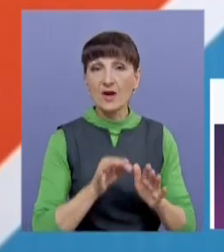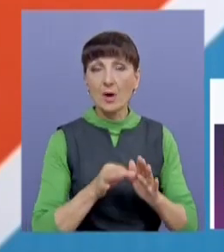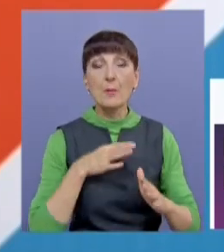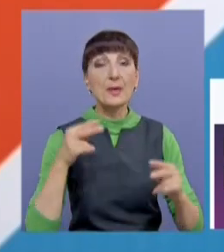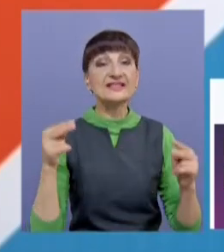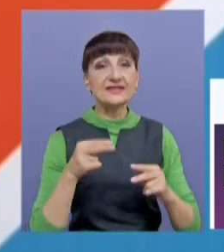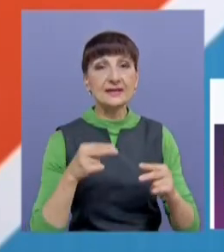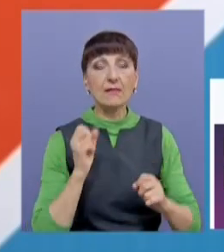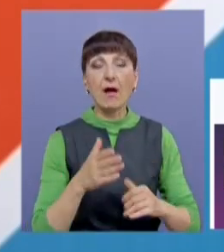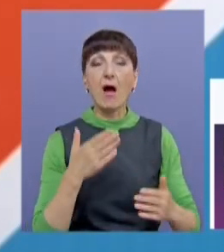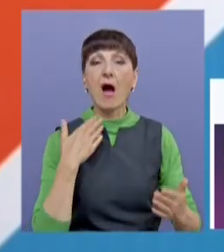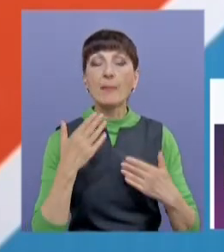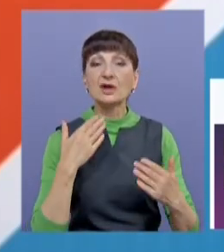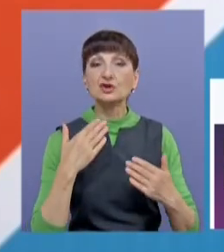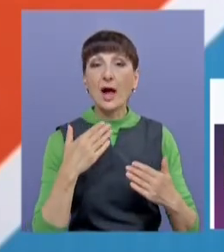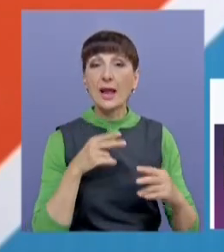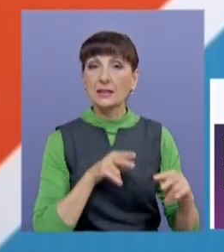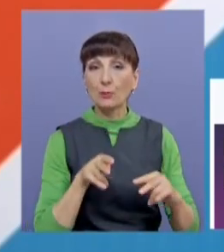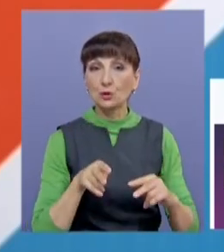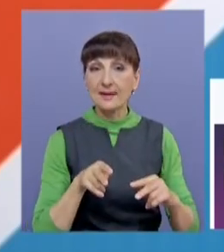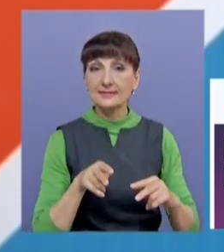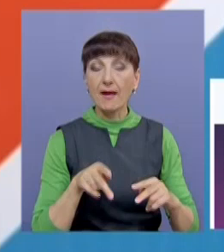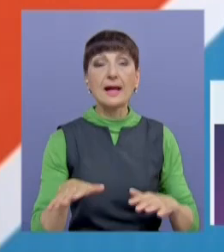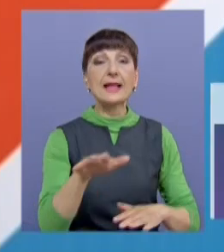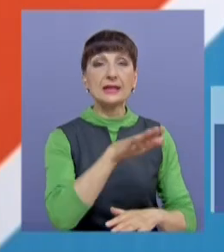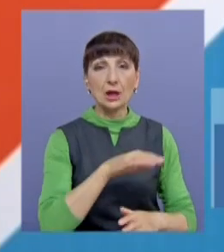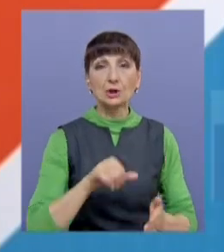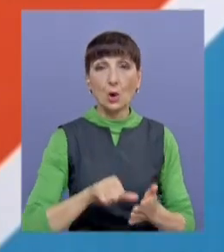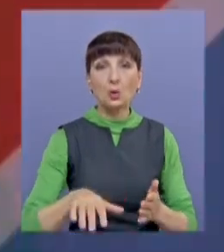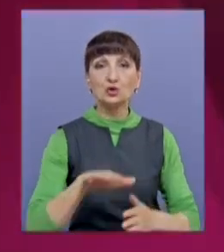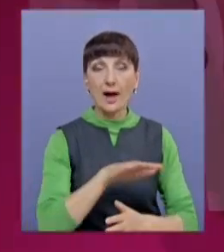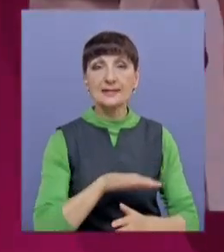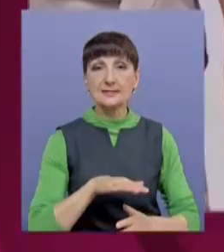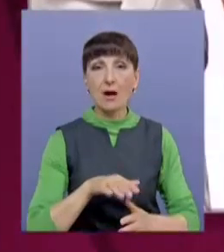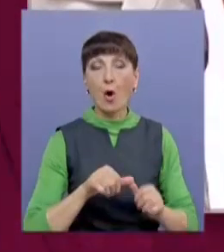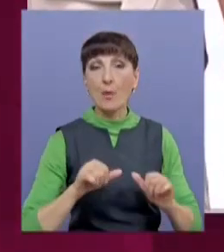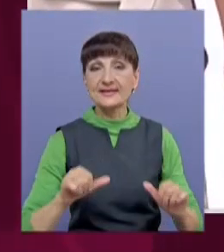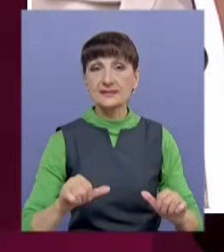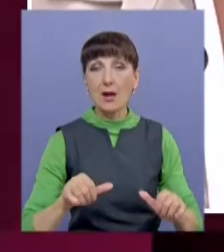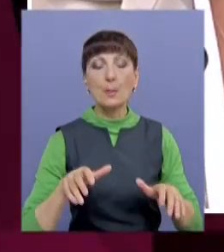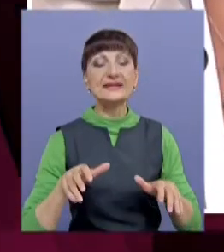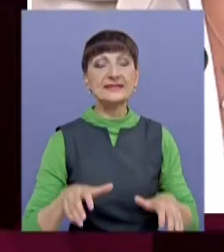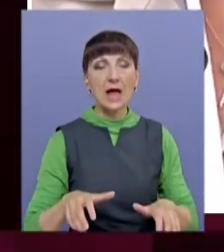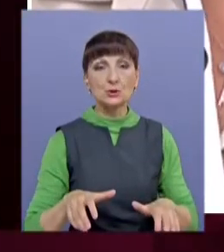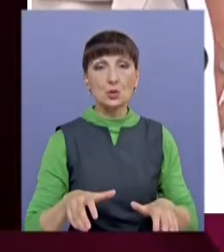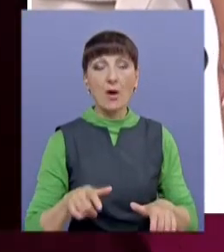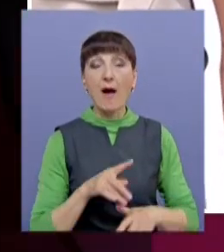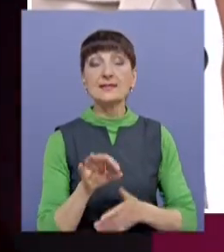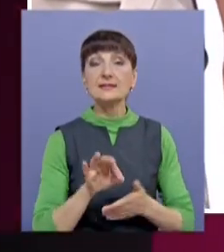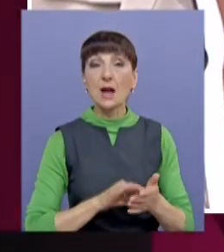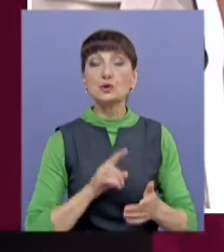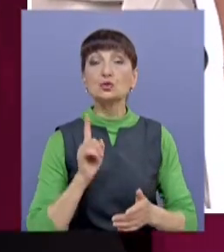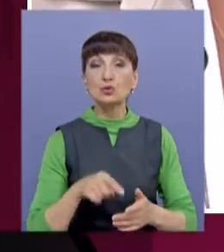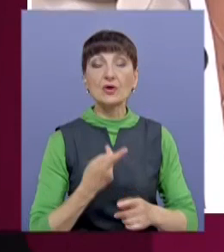как обращались наблюдатели на некоторых участковых комиссиях, председателю комиссии, они сразу тут же